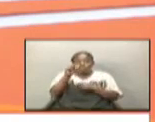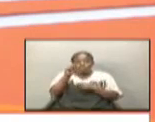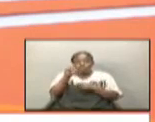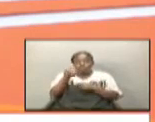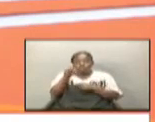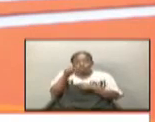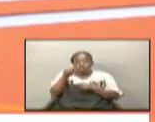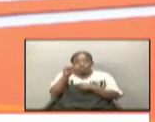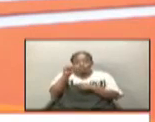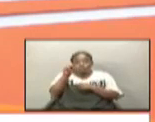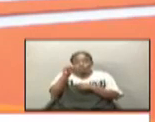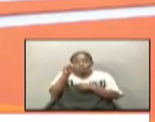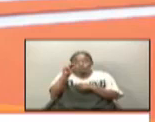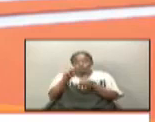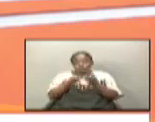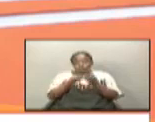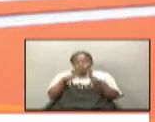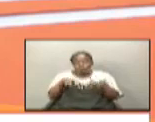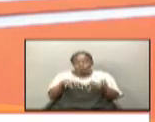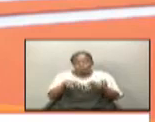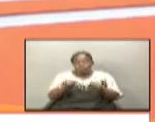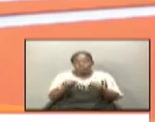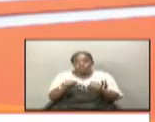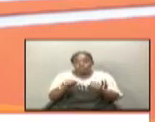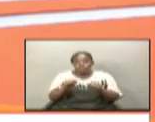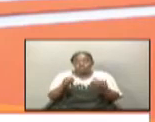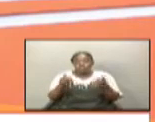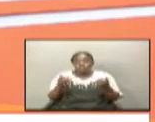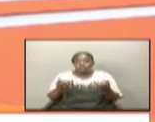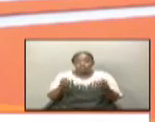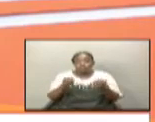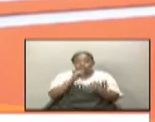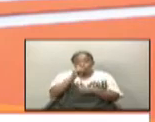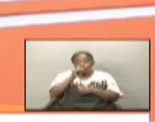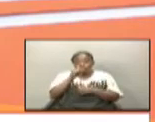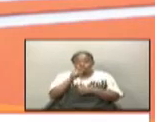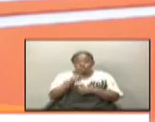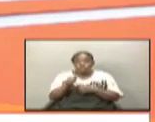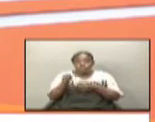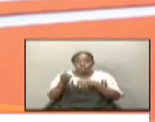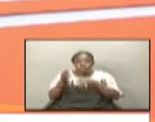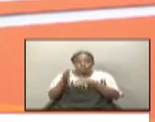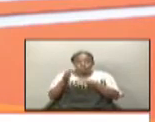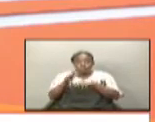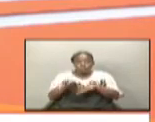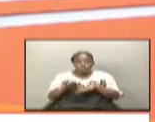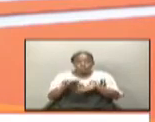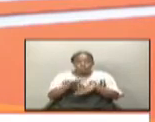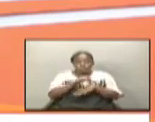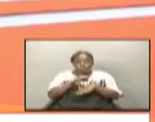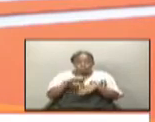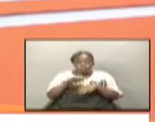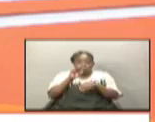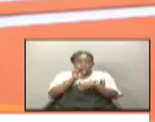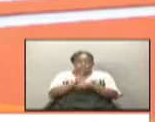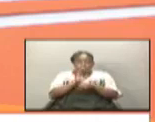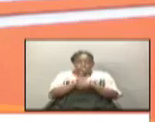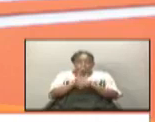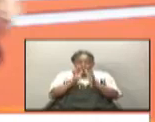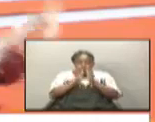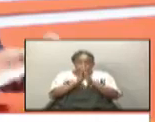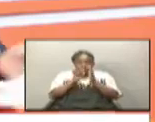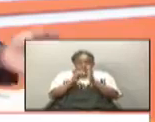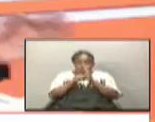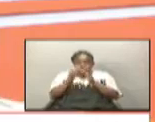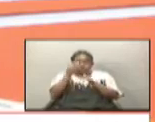Putin bwakozesezza n'okuwamba ekibuga. Nagenda munnamawulire omukuku TV nti afudde yagaana ekkanisa okumusabira